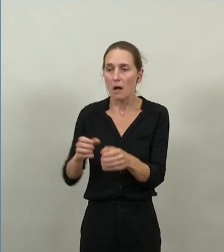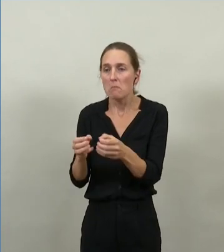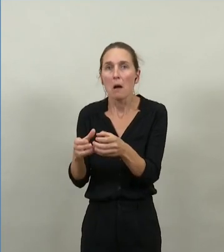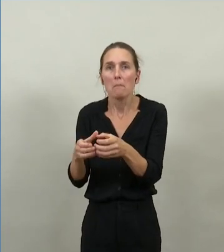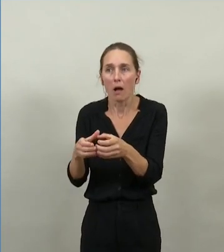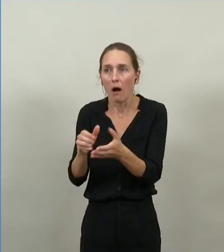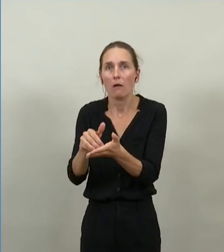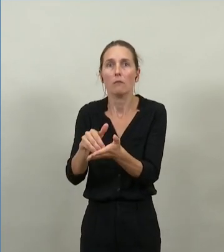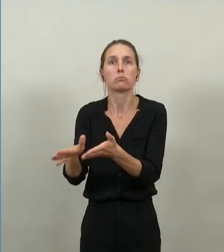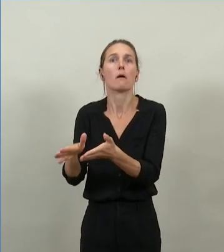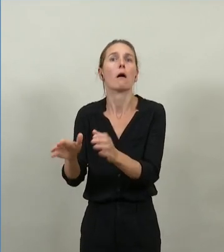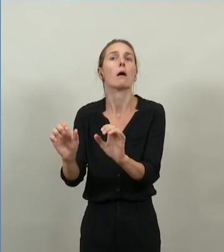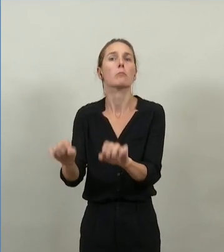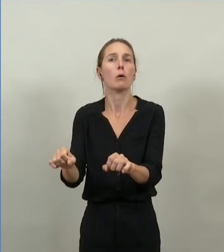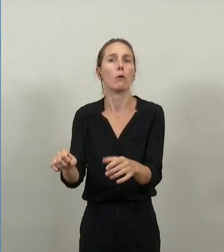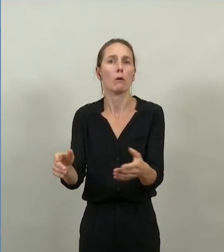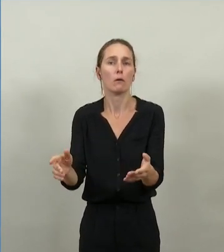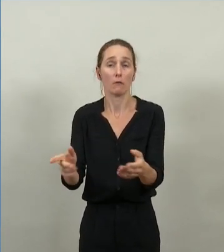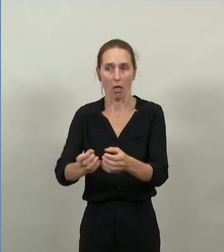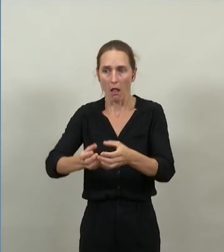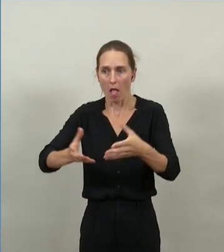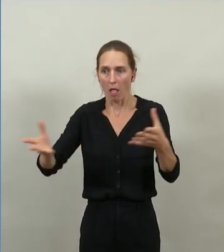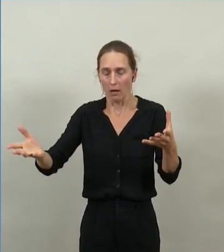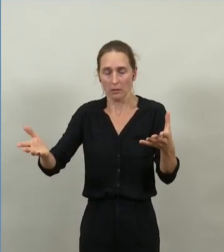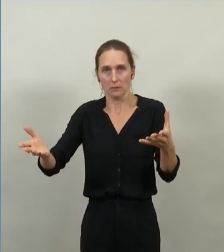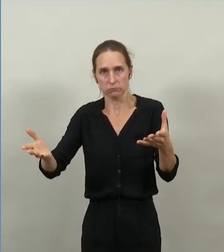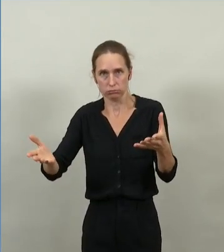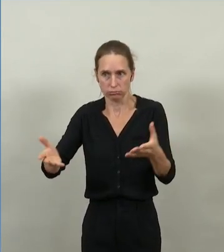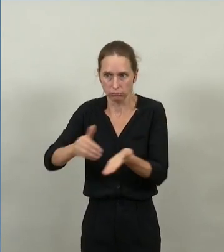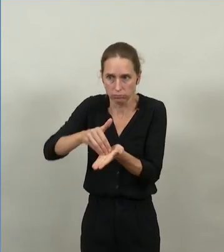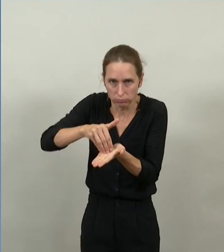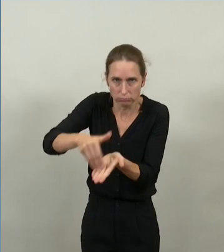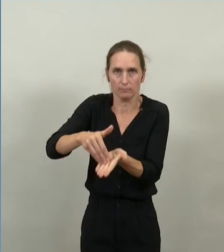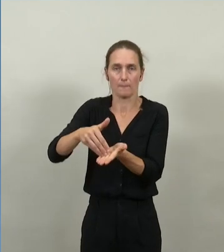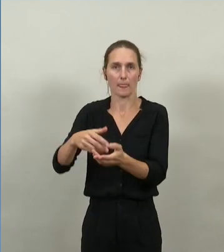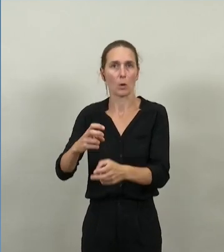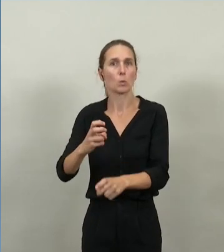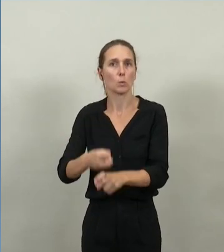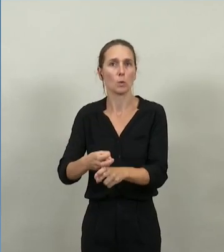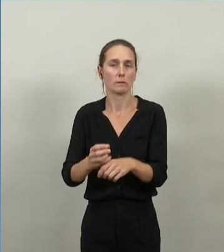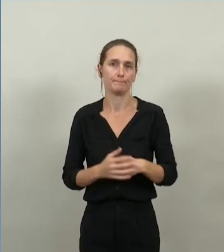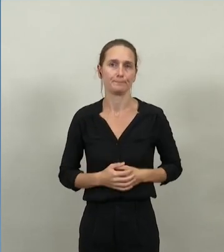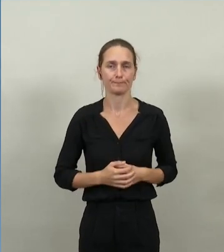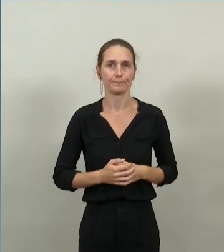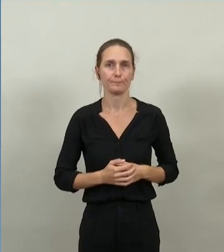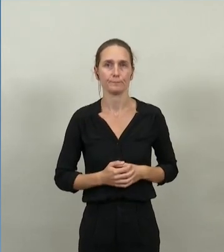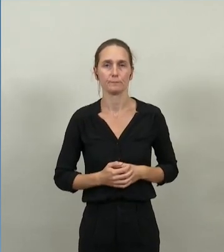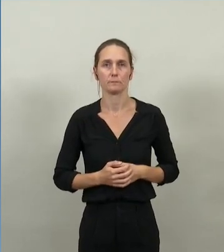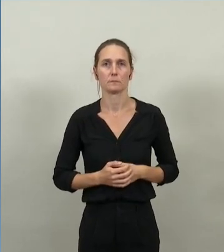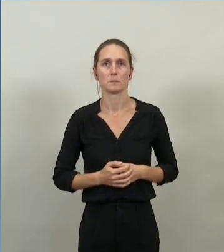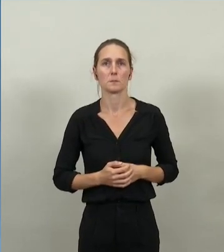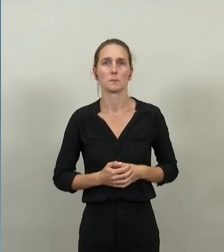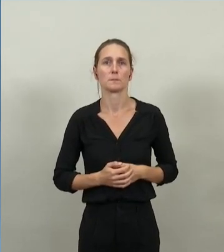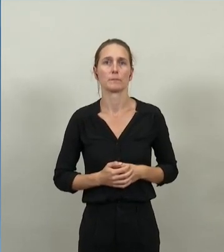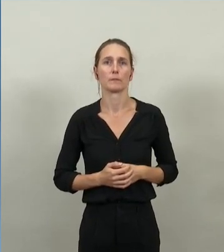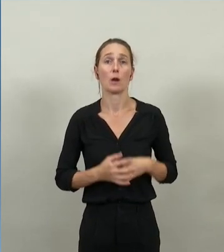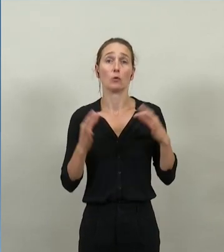socialement et du point de vue de de de la sécurité le problème qui se posait alors pour s'assurer que les